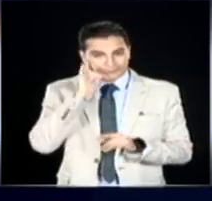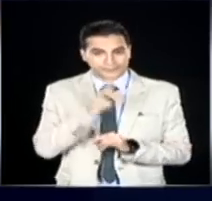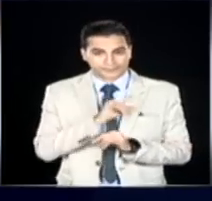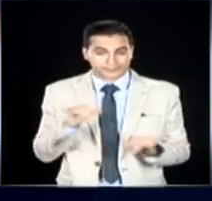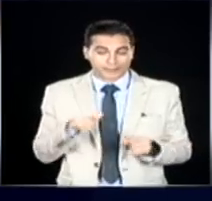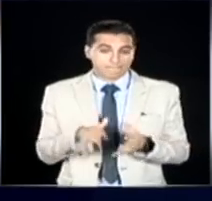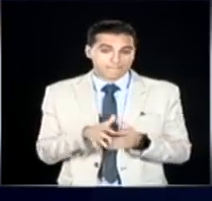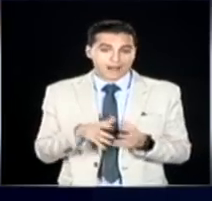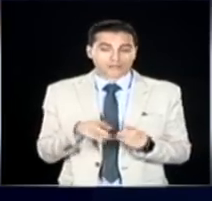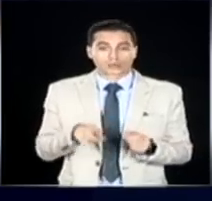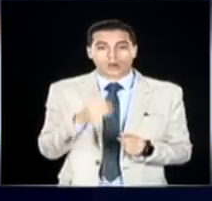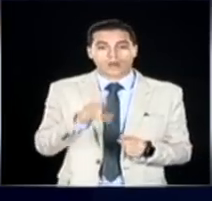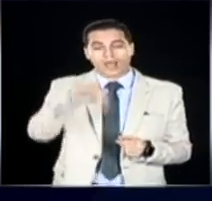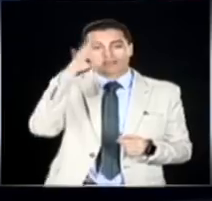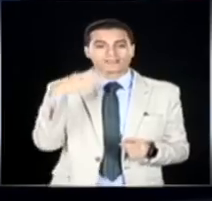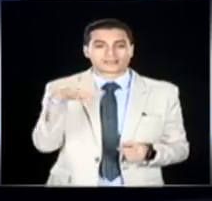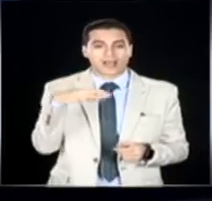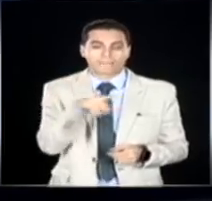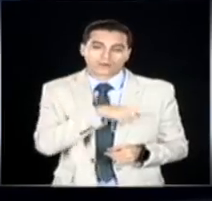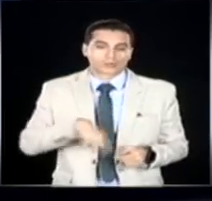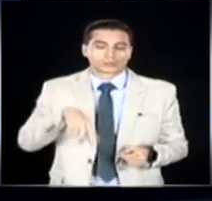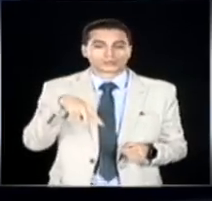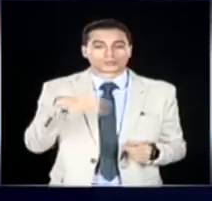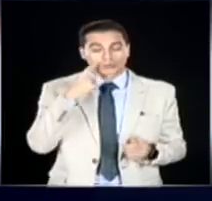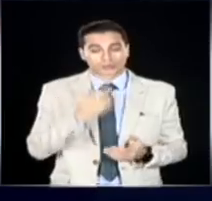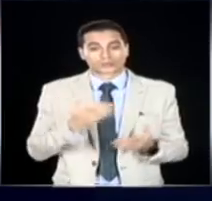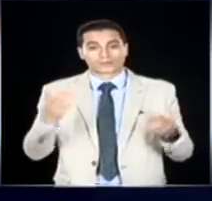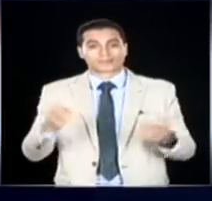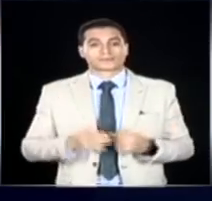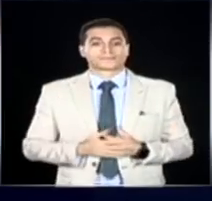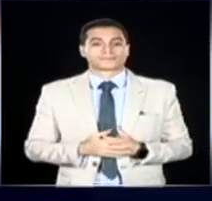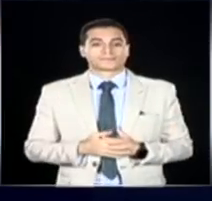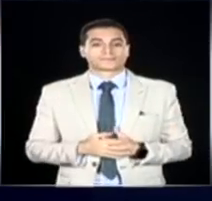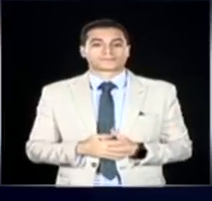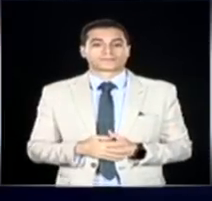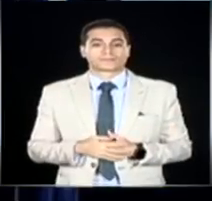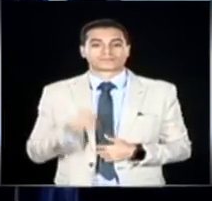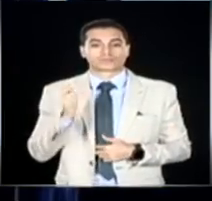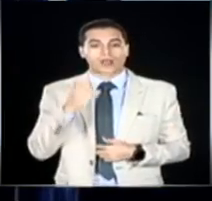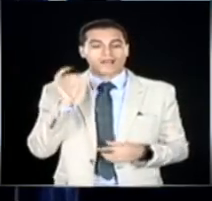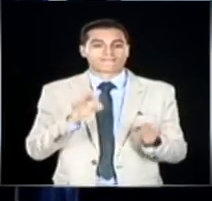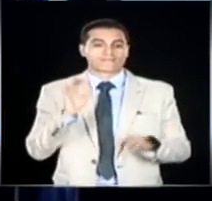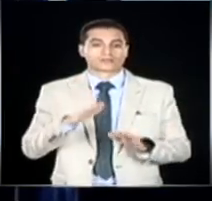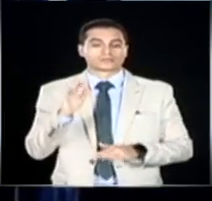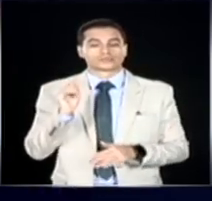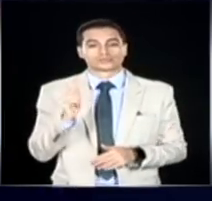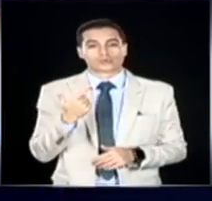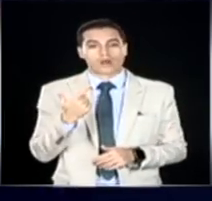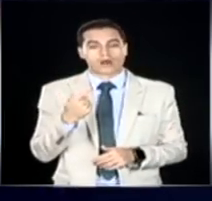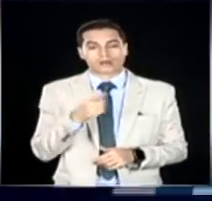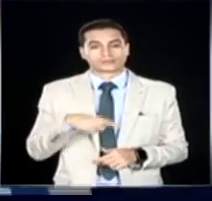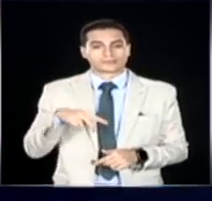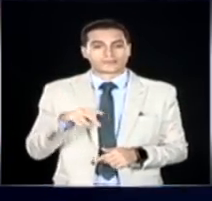دي هنلعب على الهدف الذهبي سؤال لكم انتم الثمانيه يعتمد على السرعه